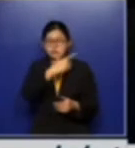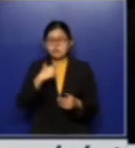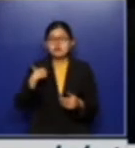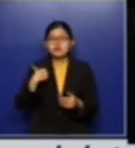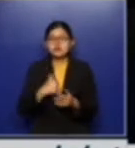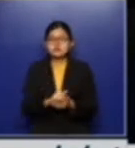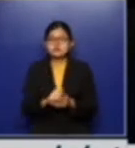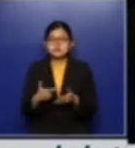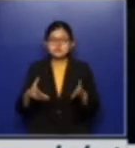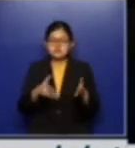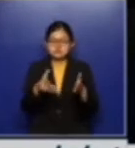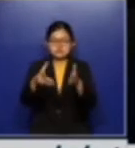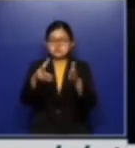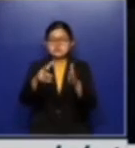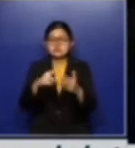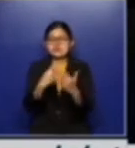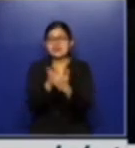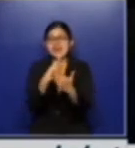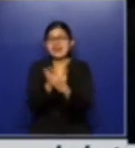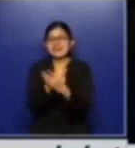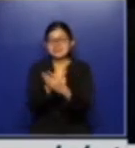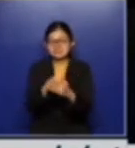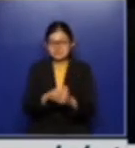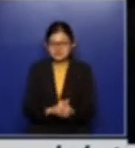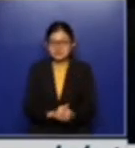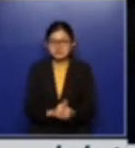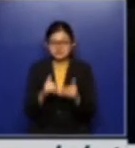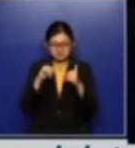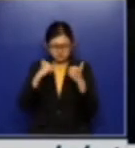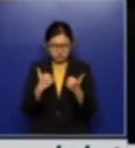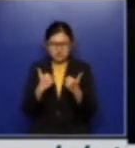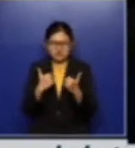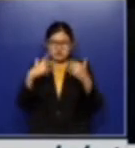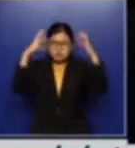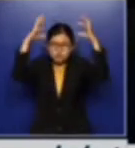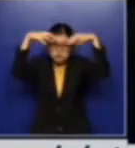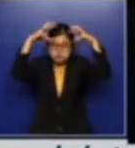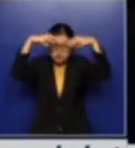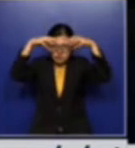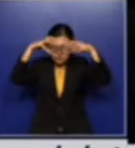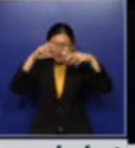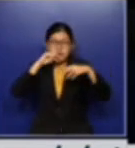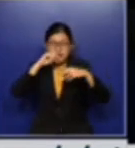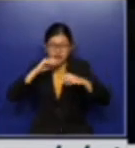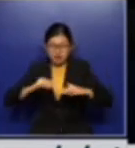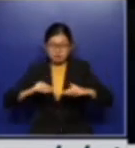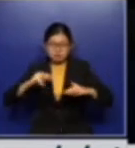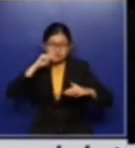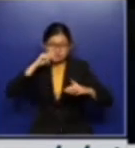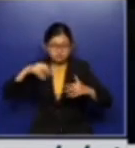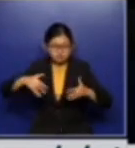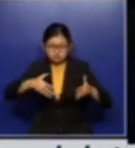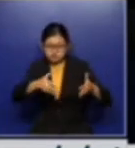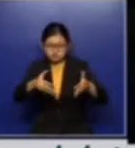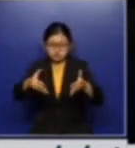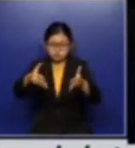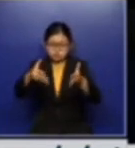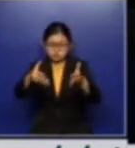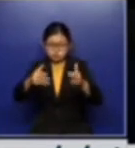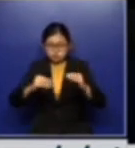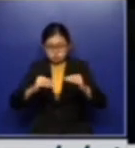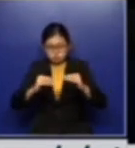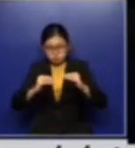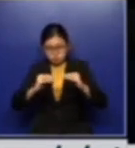ป่าสักชลสิทธิ์ส่วนใหญ่ก็จะพบว่าช่วงนี้เป็นฤดูฝนก็จะเริ่มมีน้ำประมาณในเขื่อนขึ้นเรื่อยๆนะ